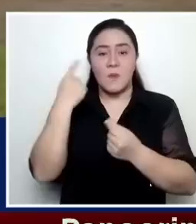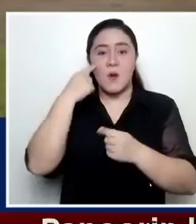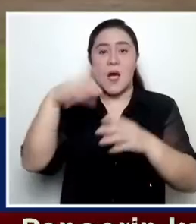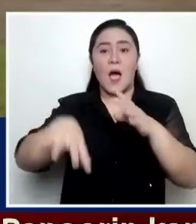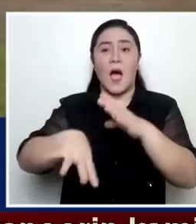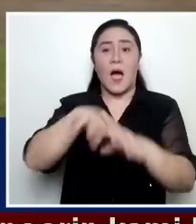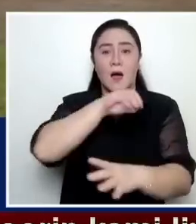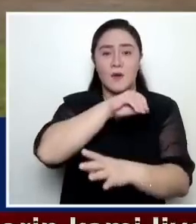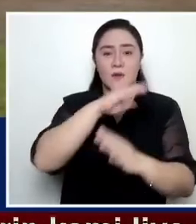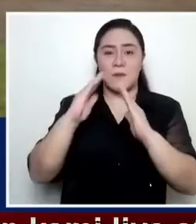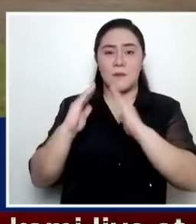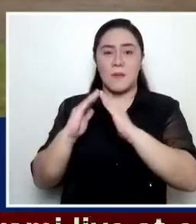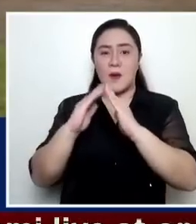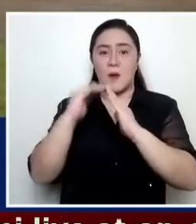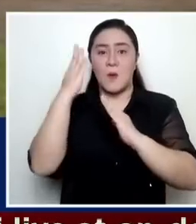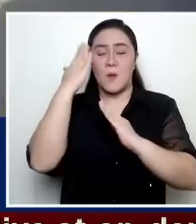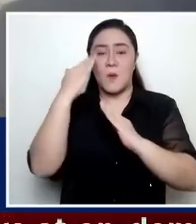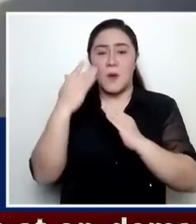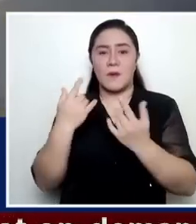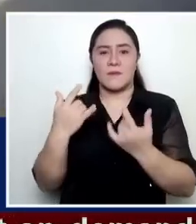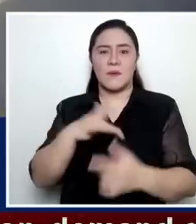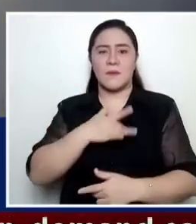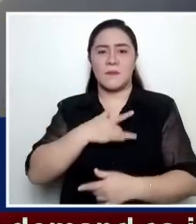hindi pipiliin na dito sa labas matulog?